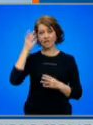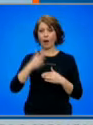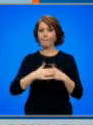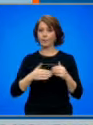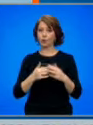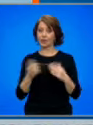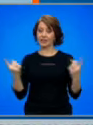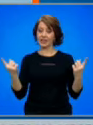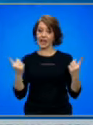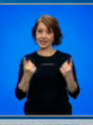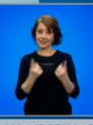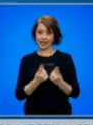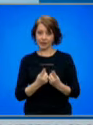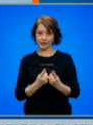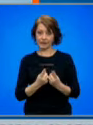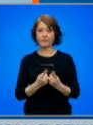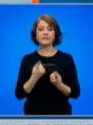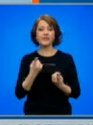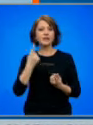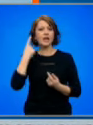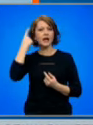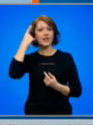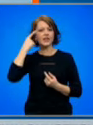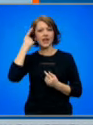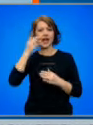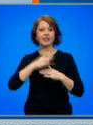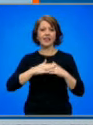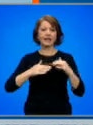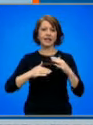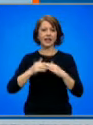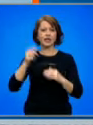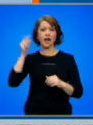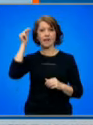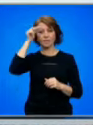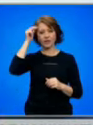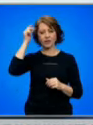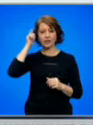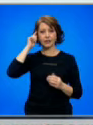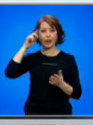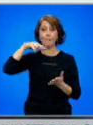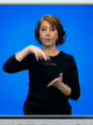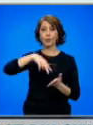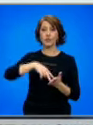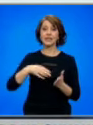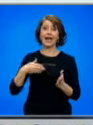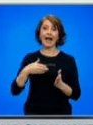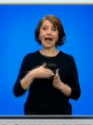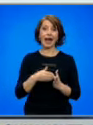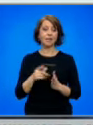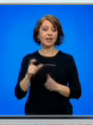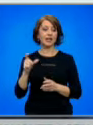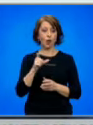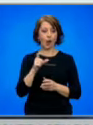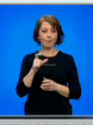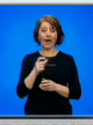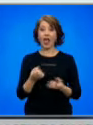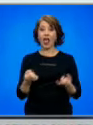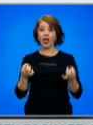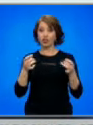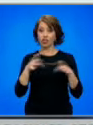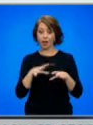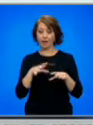Петков-Ковачевски, която анонсира самия Петков, с идеята за надграждане на българската позиция към Скопие. Новият македонски премиер трябва да дойде в София, тъй